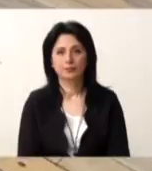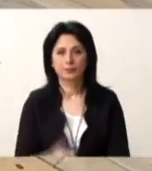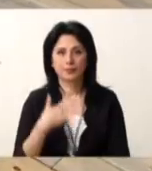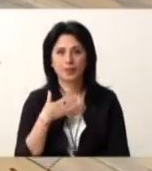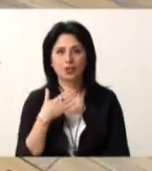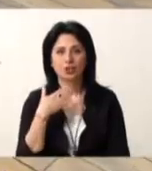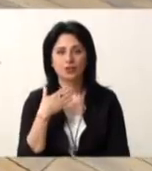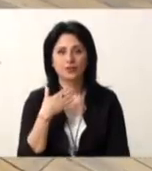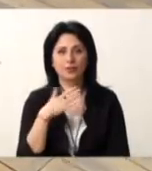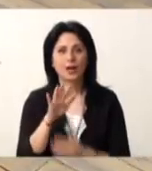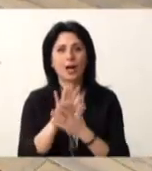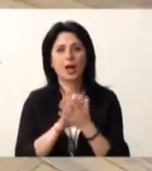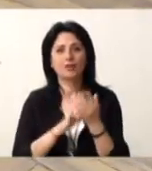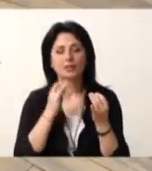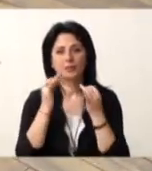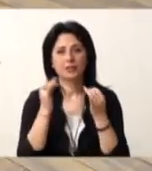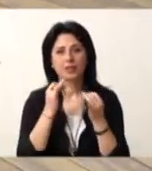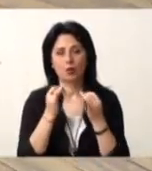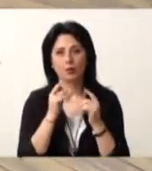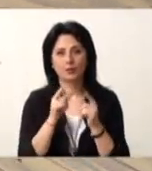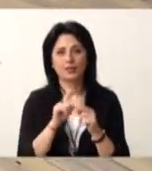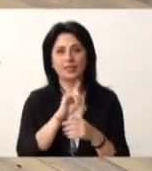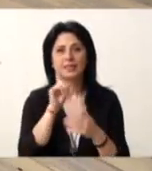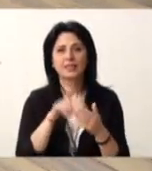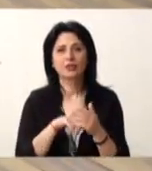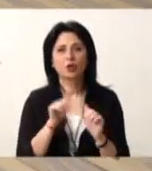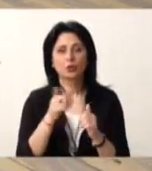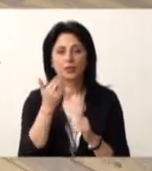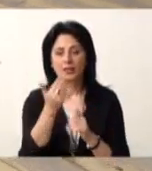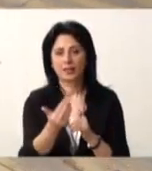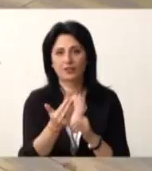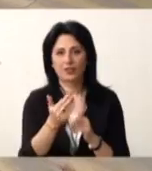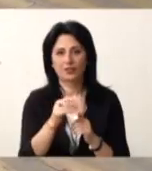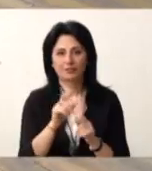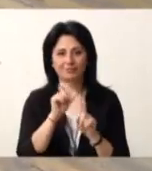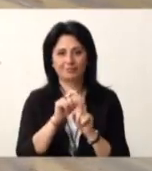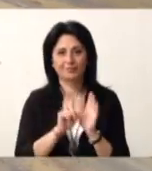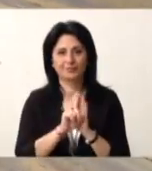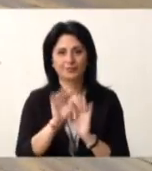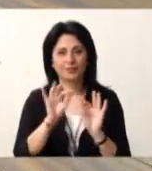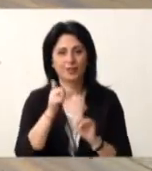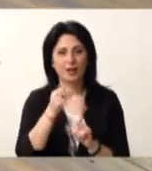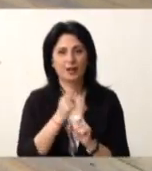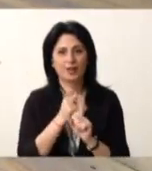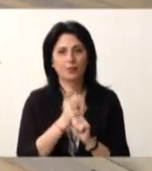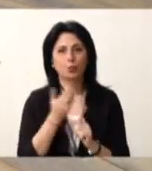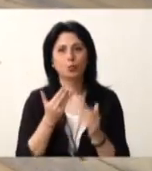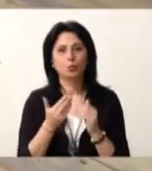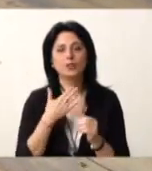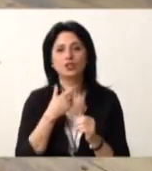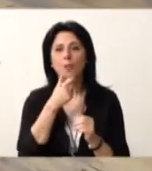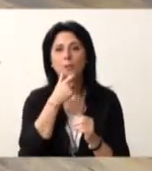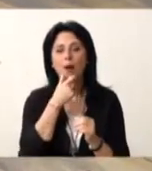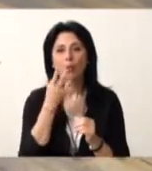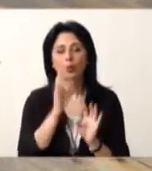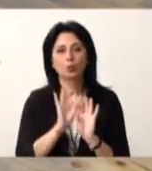ჩვენ გავაგრძელებთ საუბარს იმ საკითხზე, რომელზედაც თქვენ შესავალი გააკეთეთ ძალიან კარგად, თუმცა ჩვენ